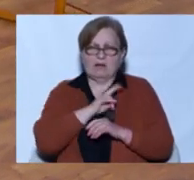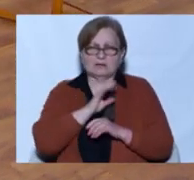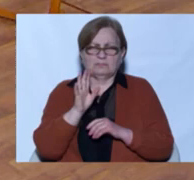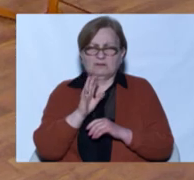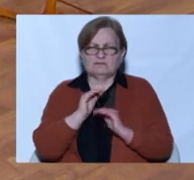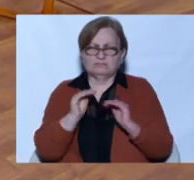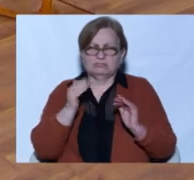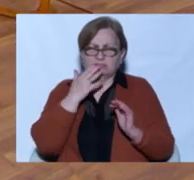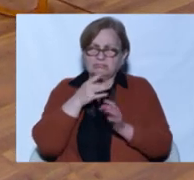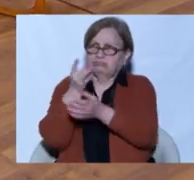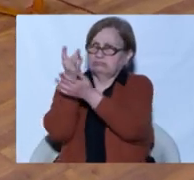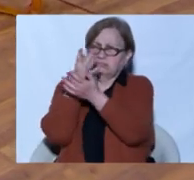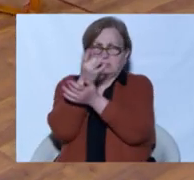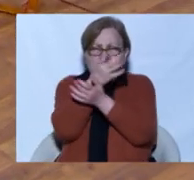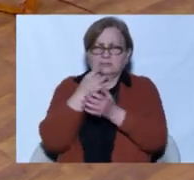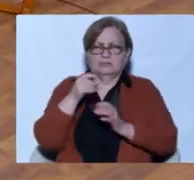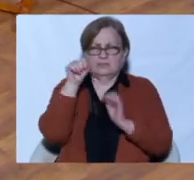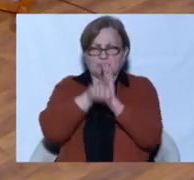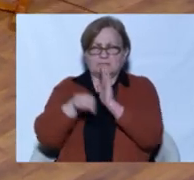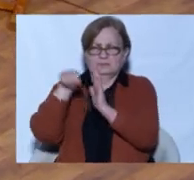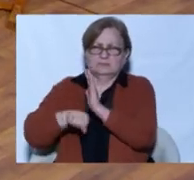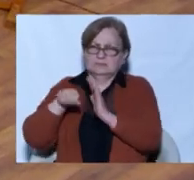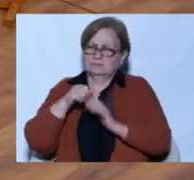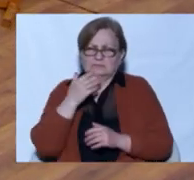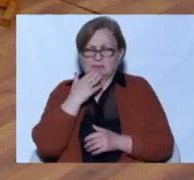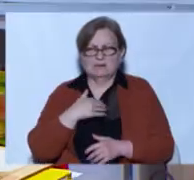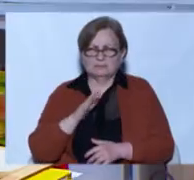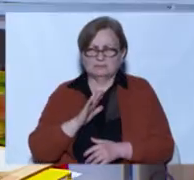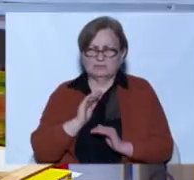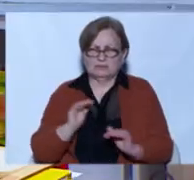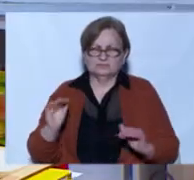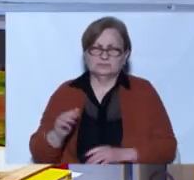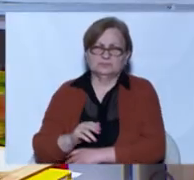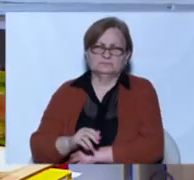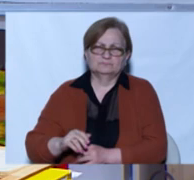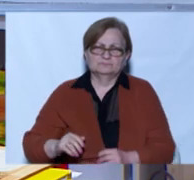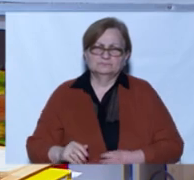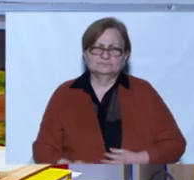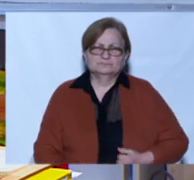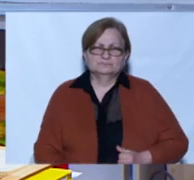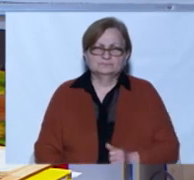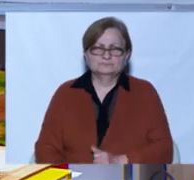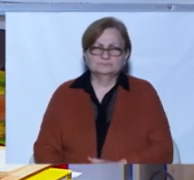რომ შურდულით ფრინველებს დასდევენ ხოლმე ბავშვები.